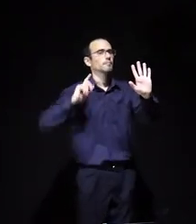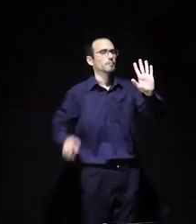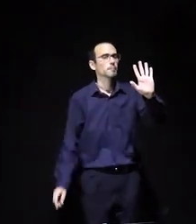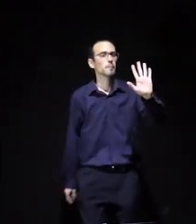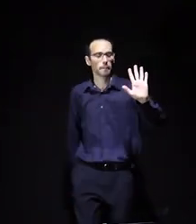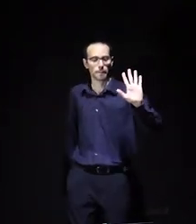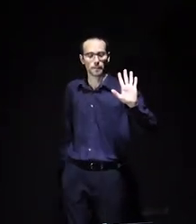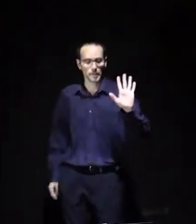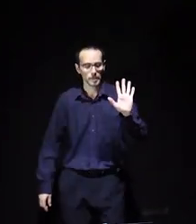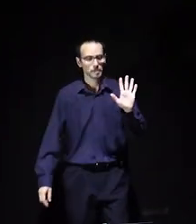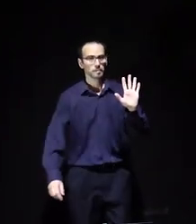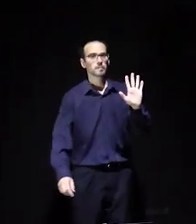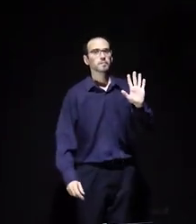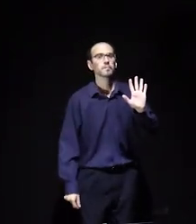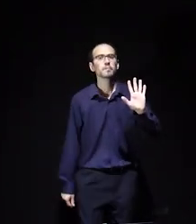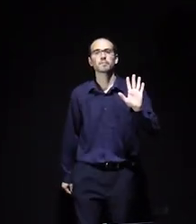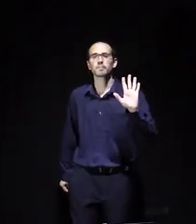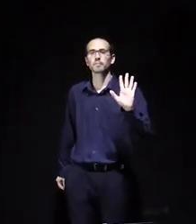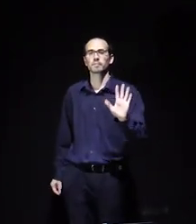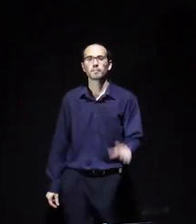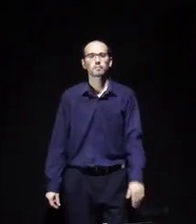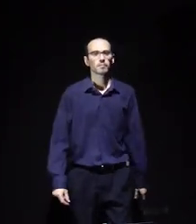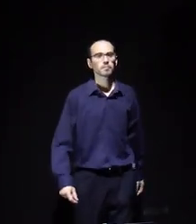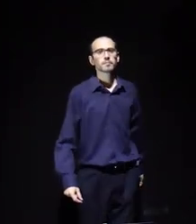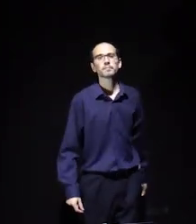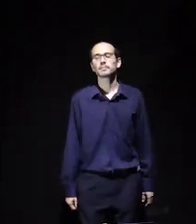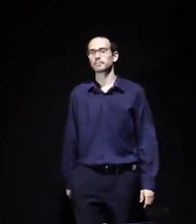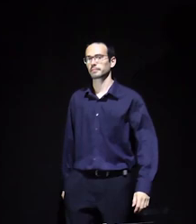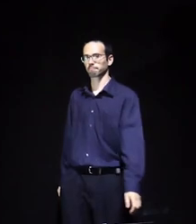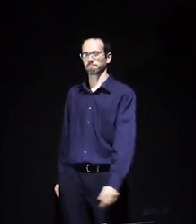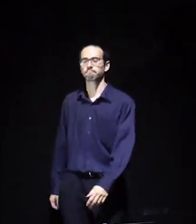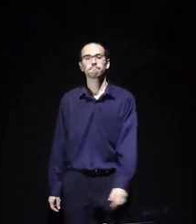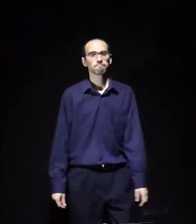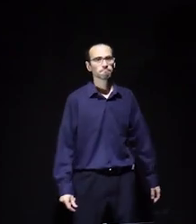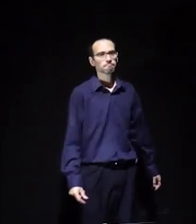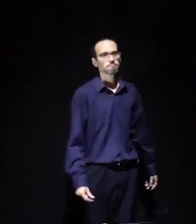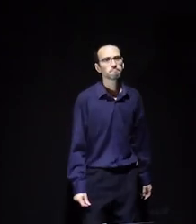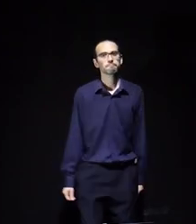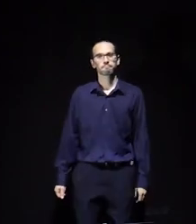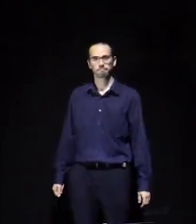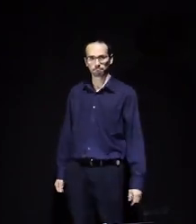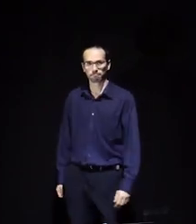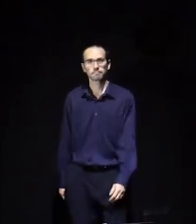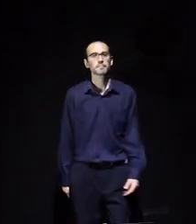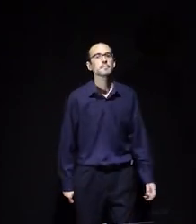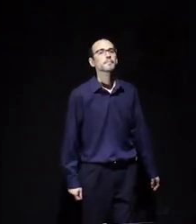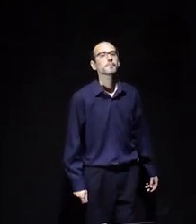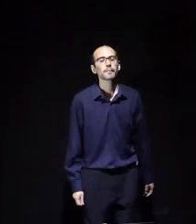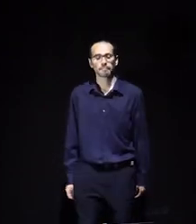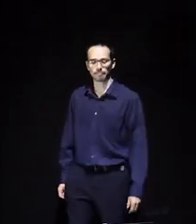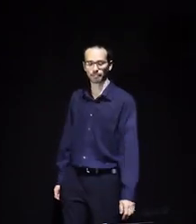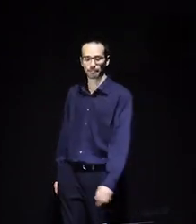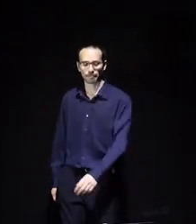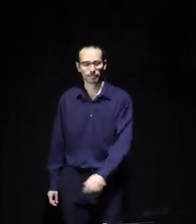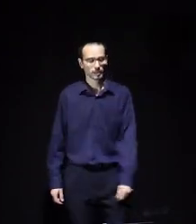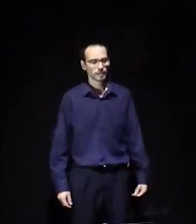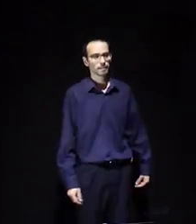Diuen que els nens i les nenes no podem pas decidir, però si obriu bé les orelles us diré què em passa a mi. Cada dia